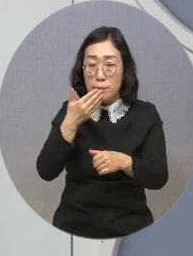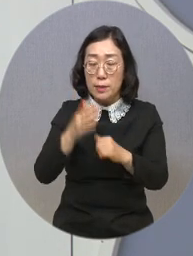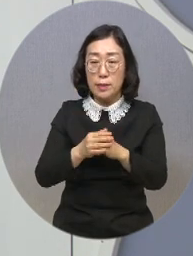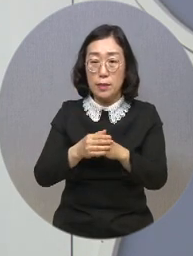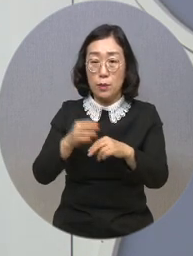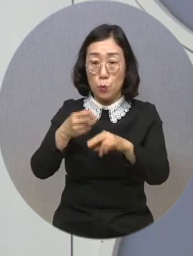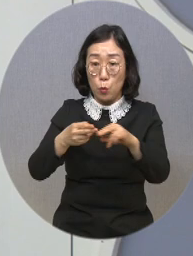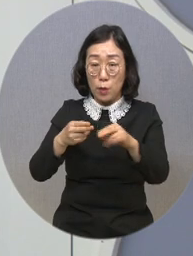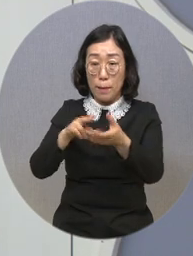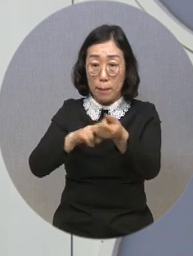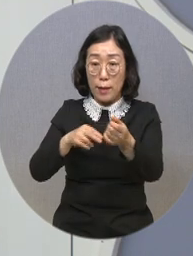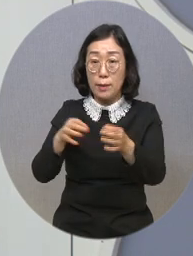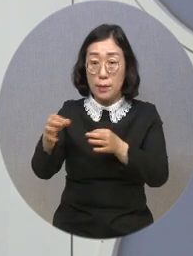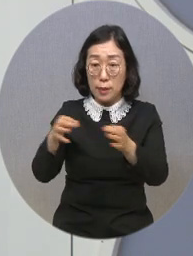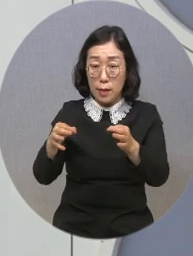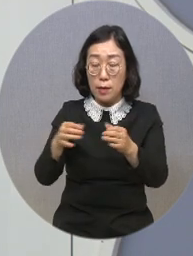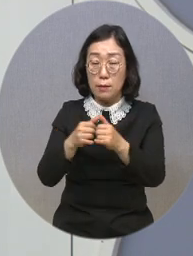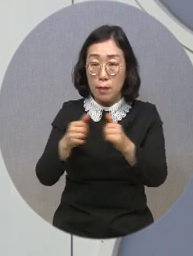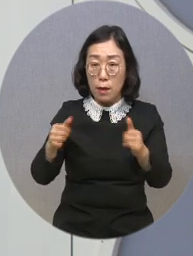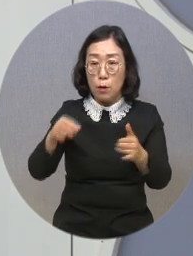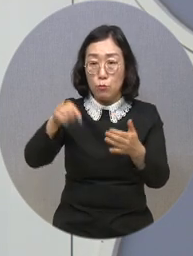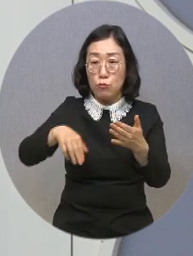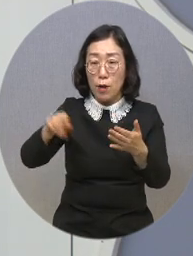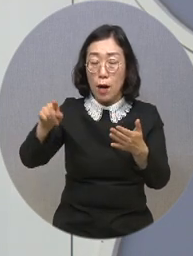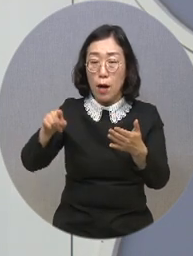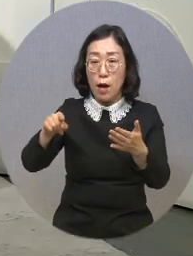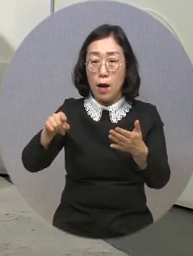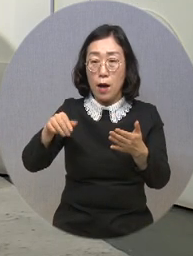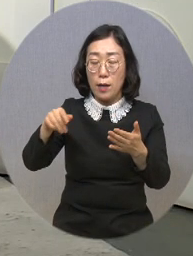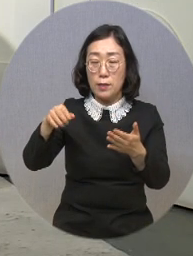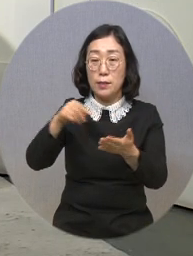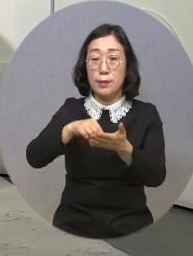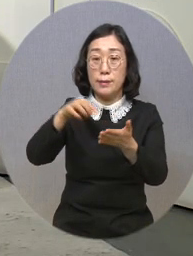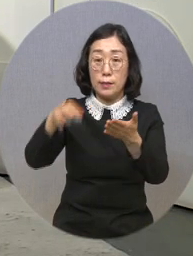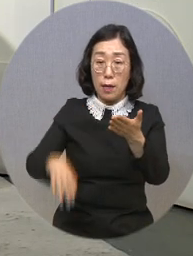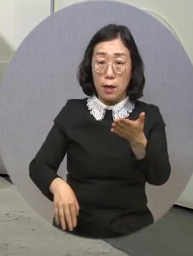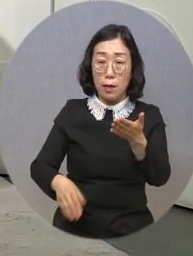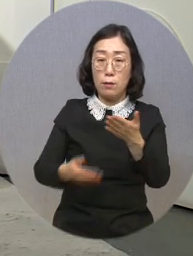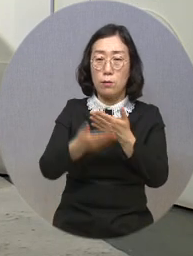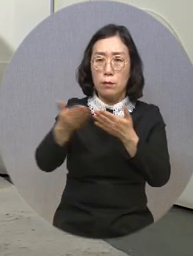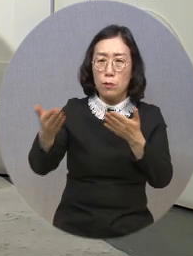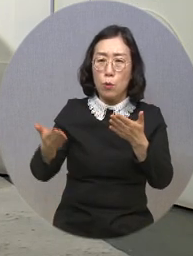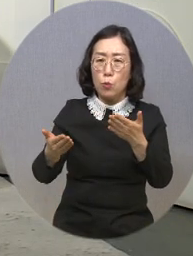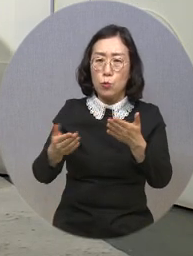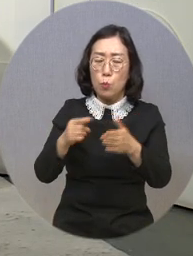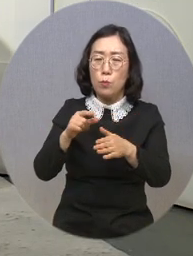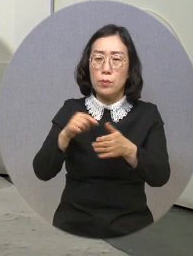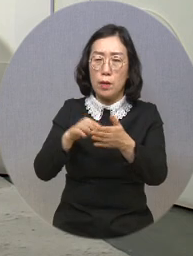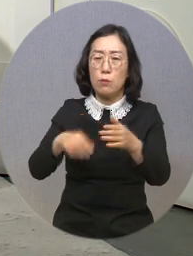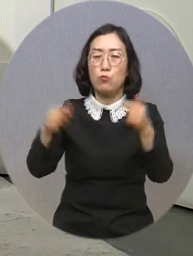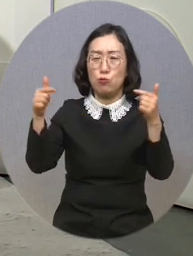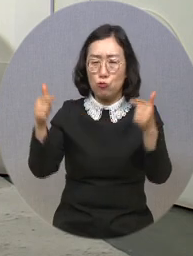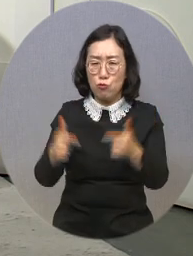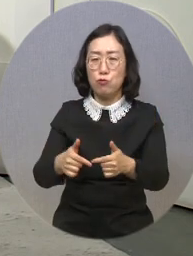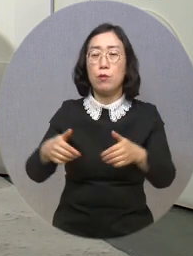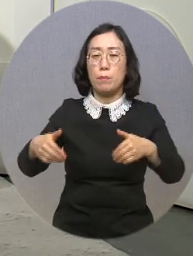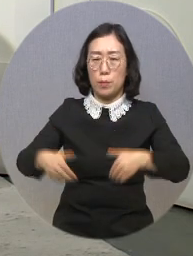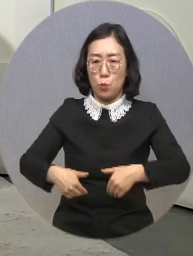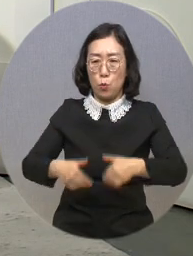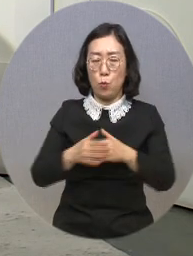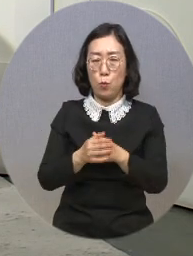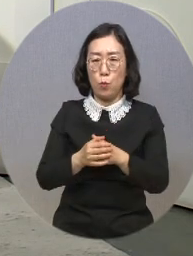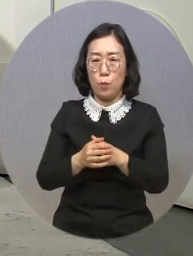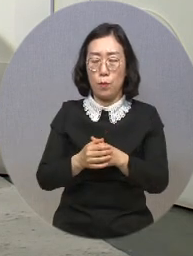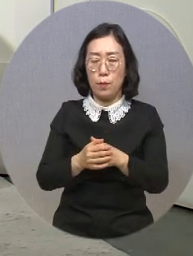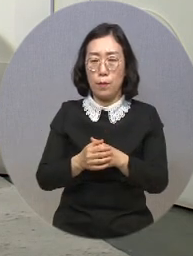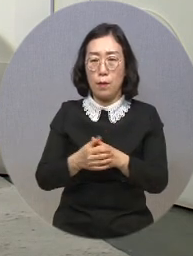음식업을 하시는 분들이 부가가치세를 내는데 그분들의 세금을 좀 덜어드려야 되겠다. 그래서